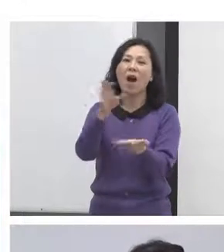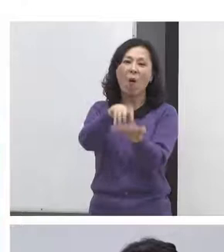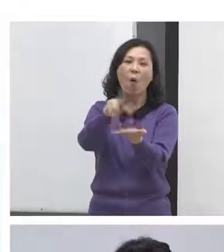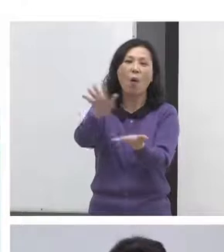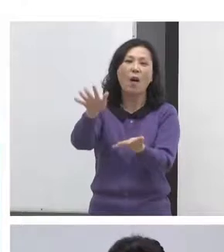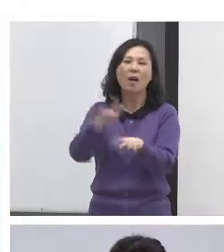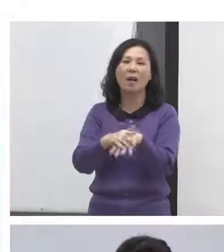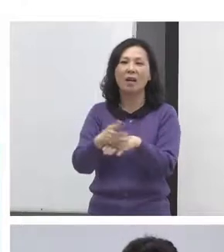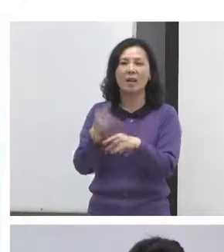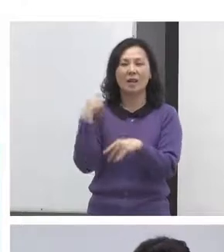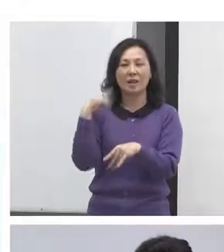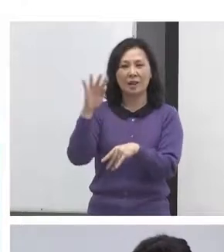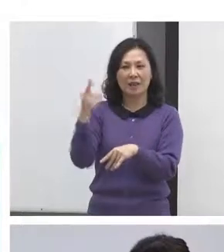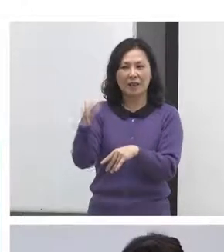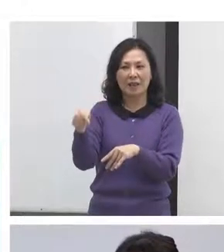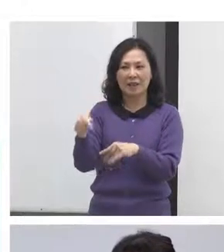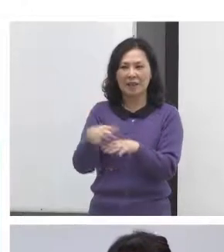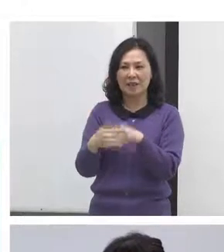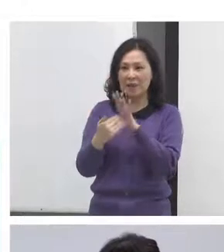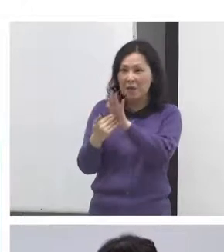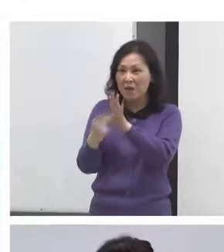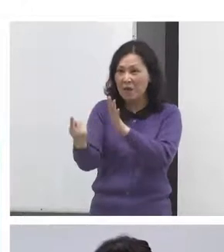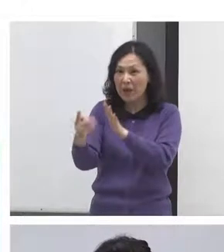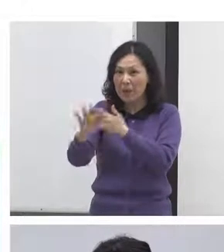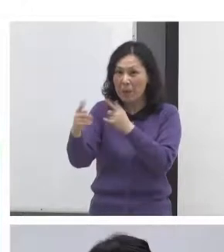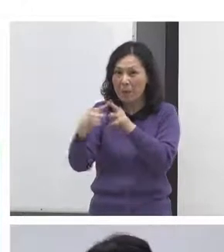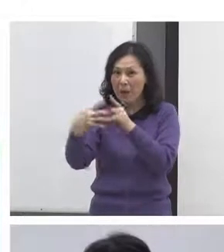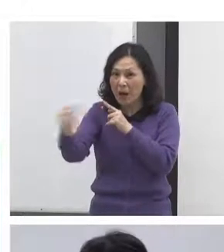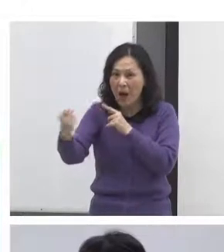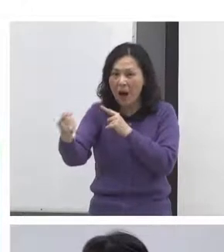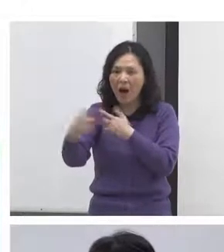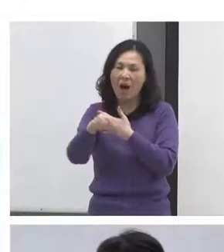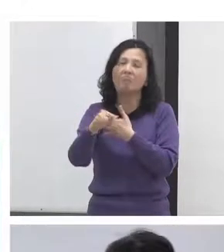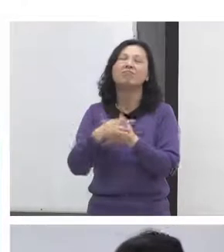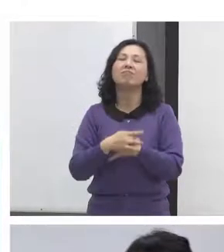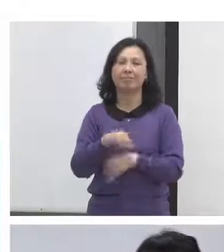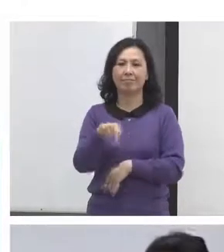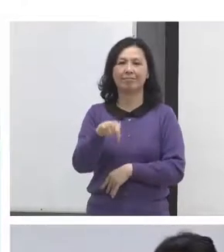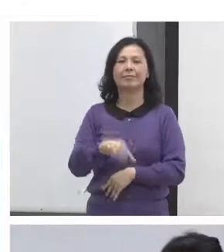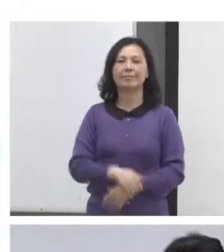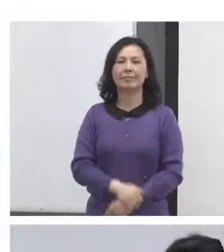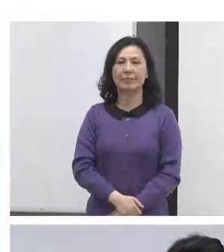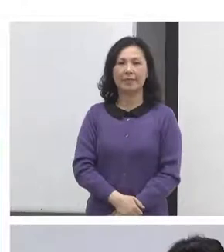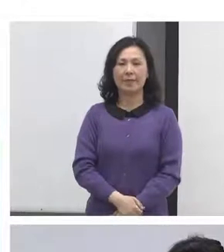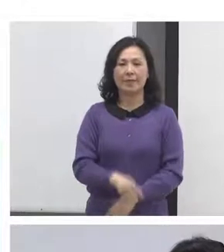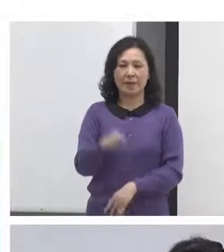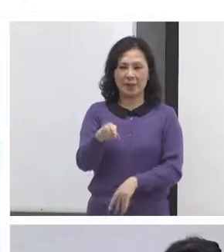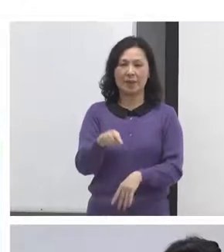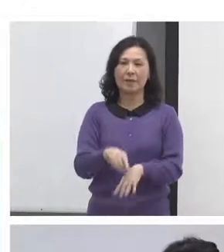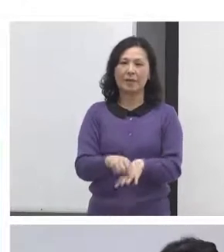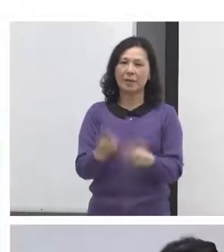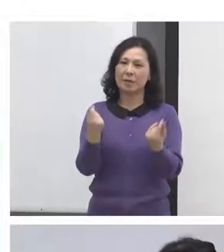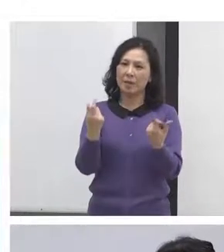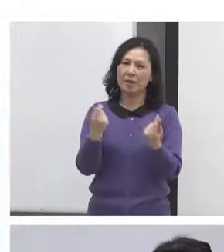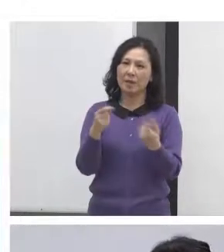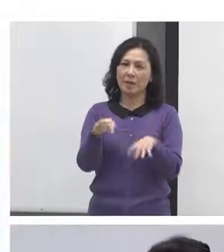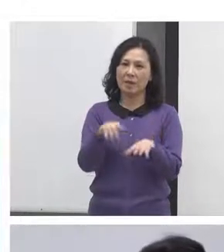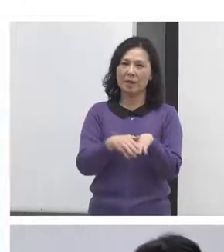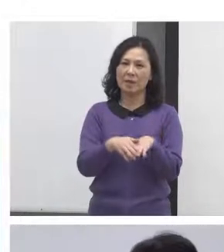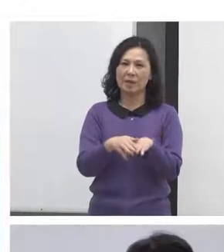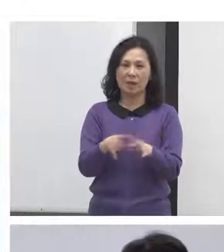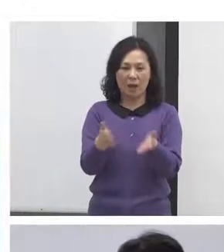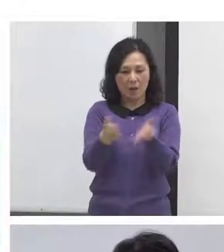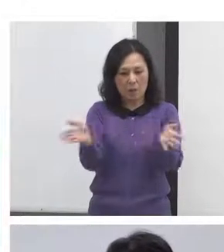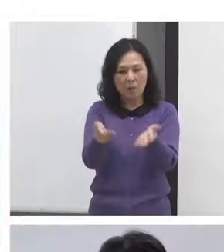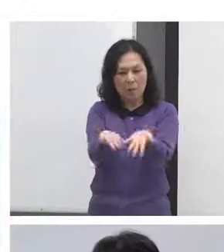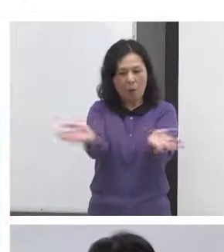为了让别人不能参加，而是为了让同样的专利不被拿走嘛哈。那所以他是就是 open hardware 的一个当时一个典